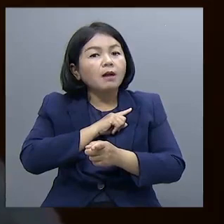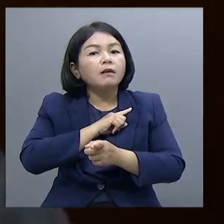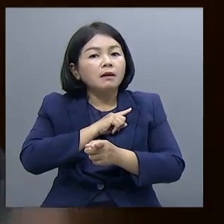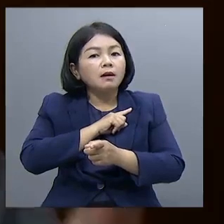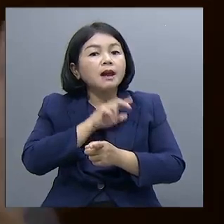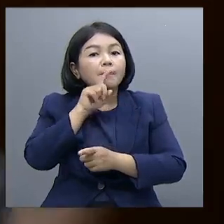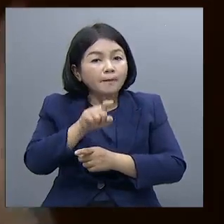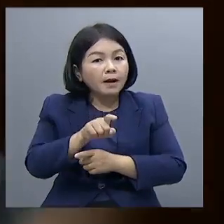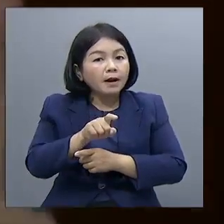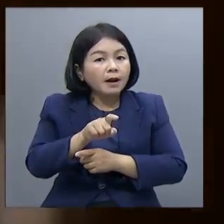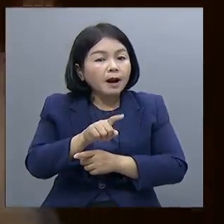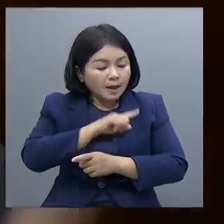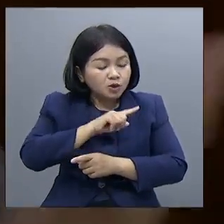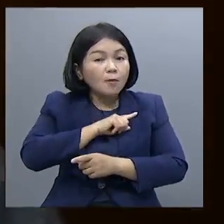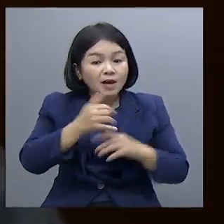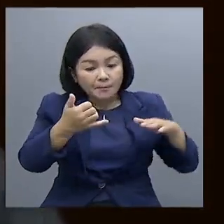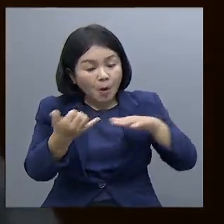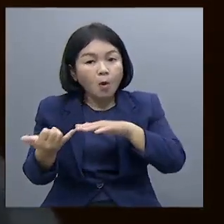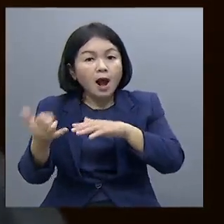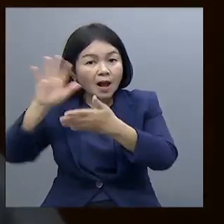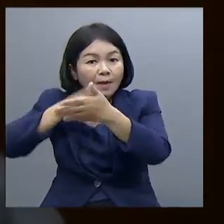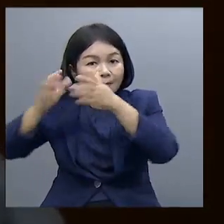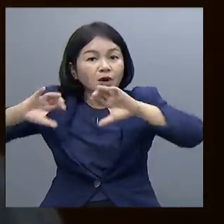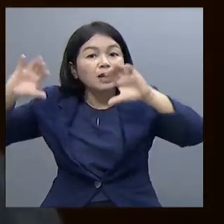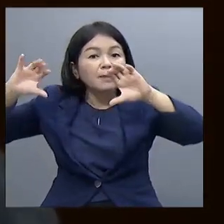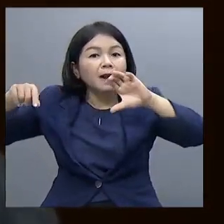คุณรับผิดชอบไหมกับนโยบายอย่างเนี้ย